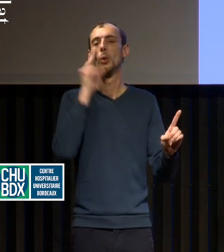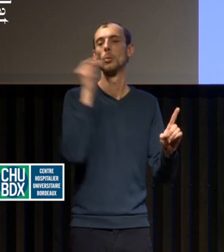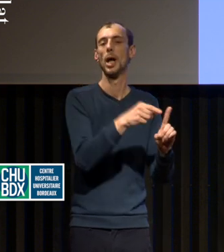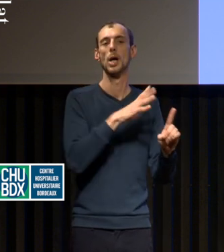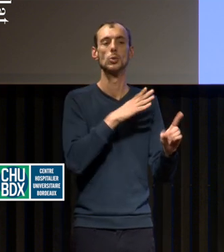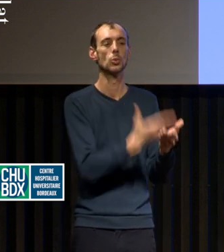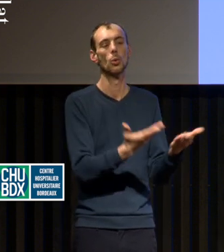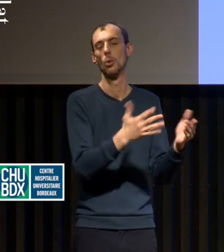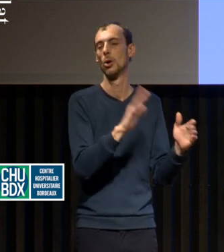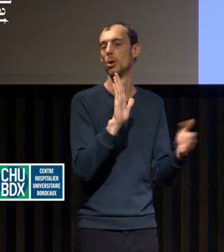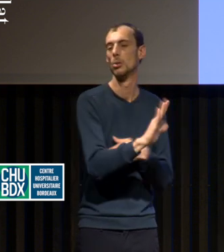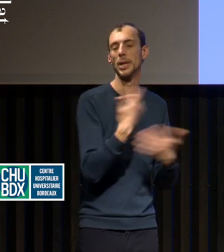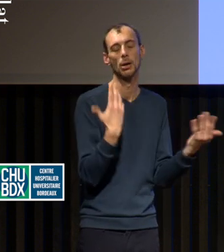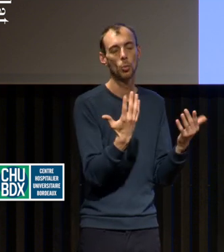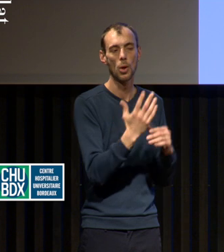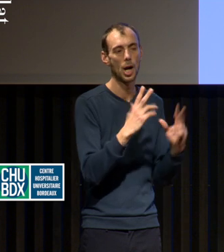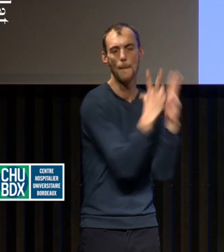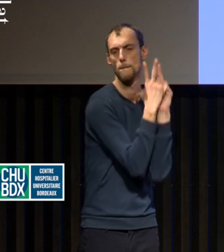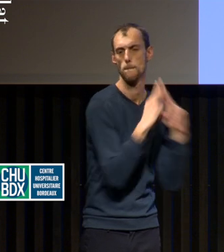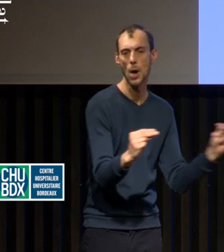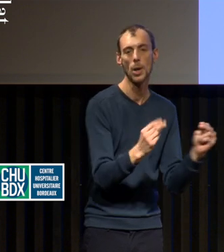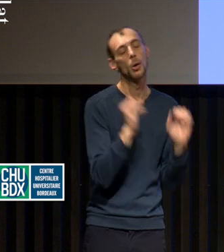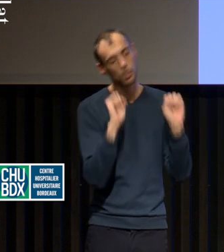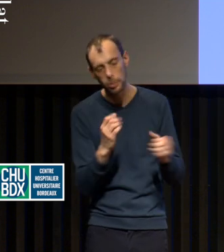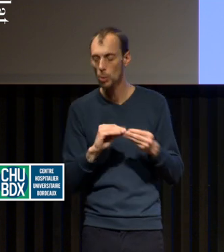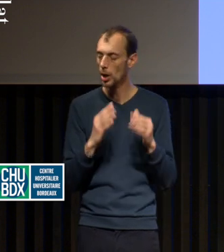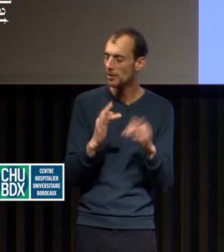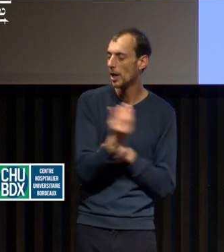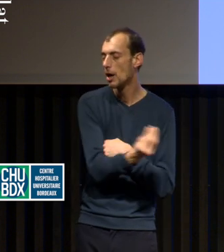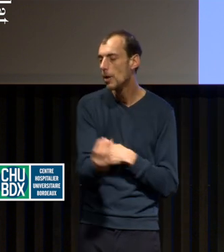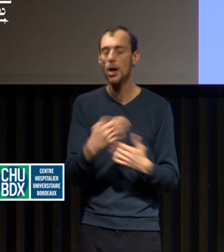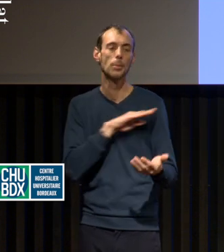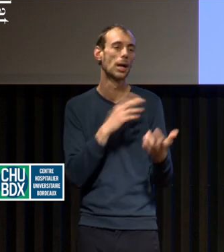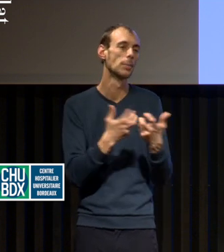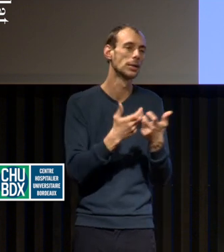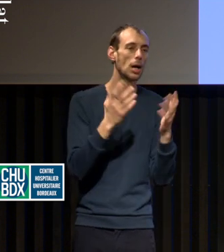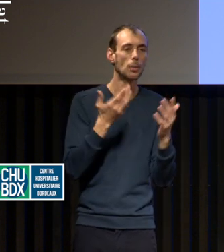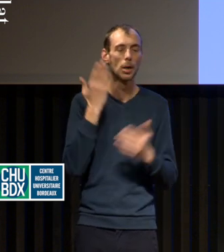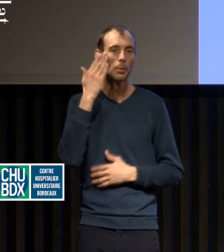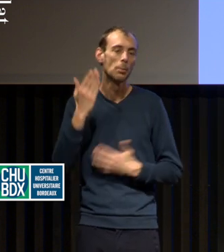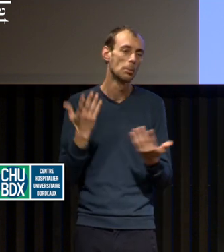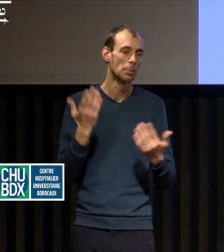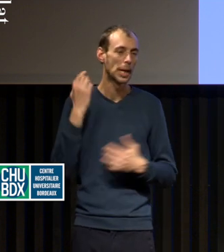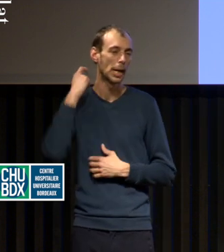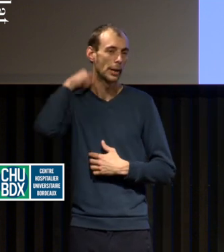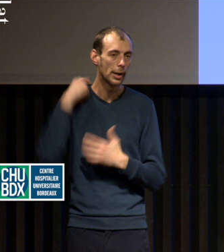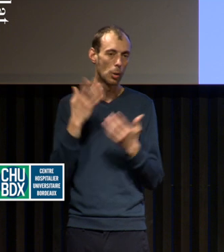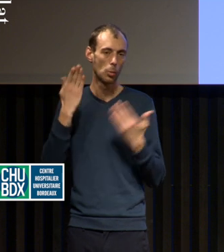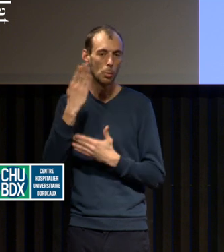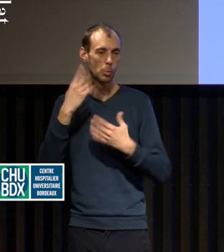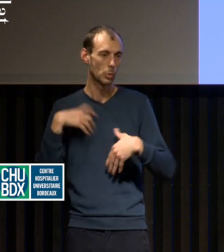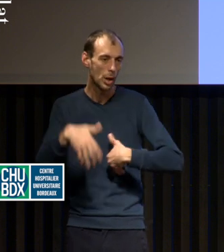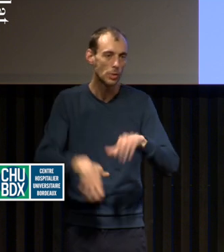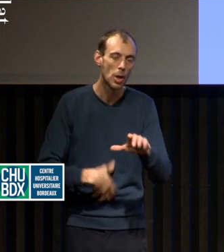il y a des conditions parfois qui sont liées à des traitements, des transplantations, des greffes de moelle osseuse, où on va avoir, en effet, on va